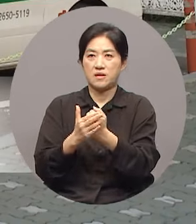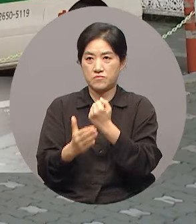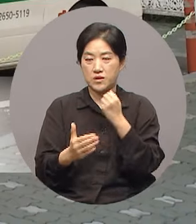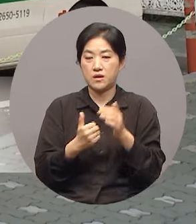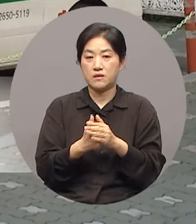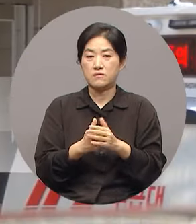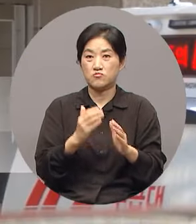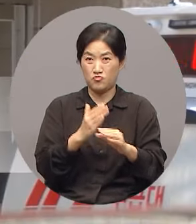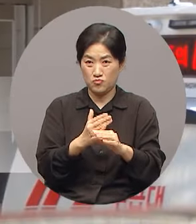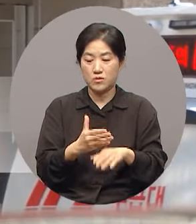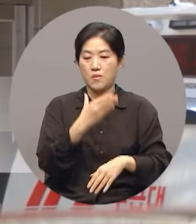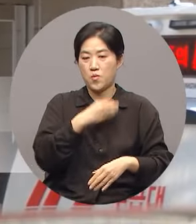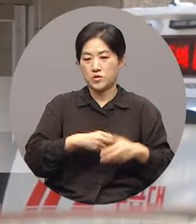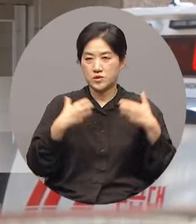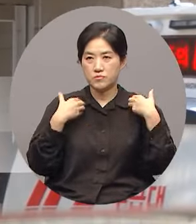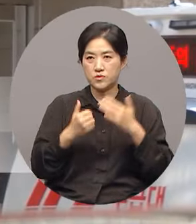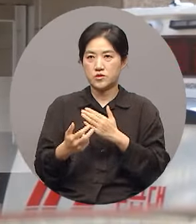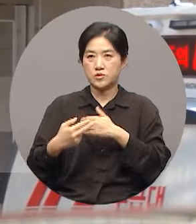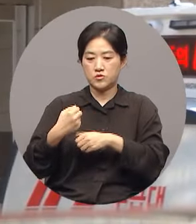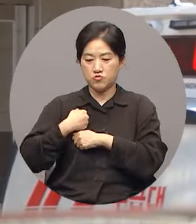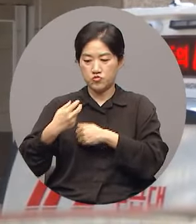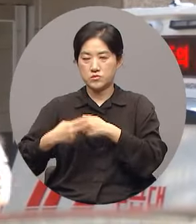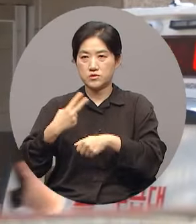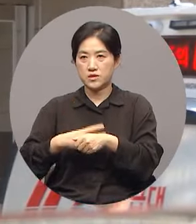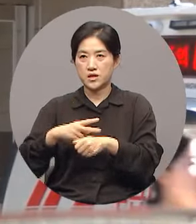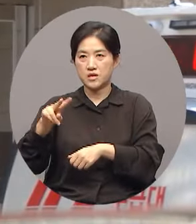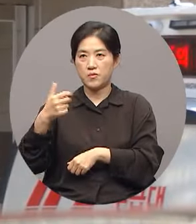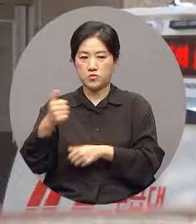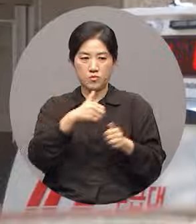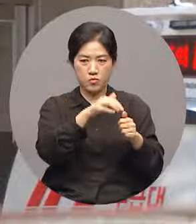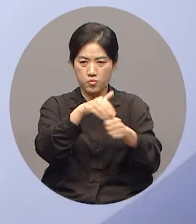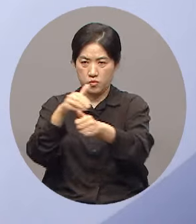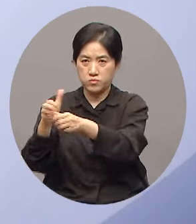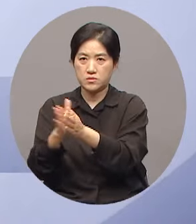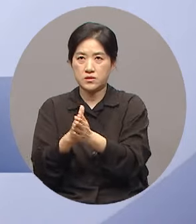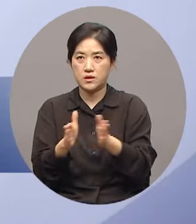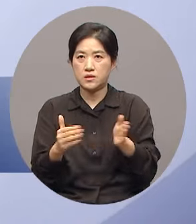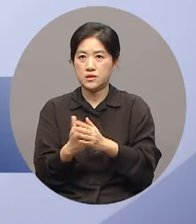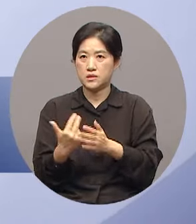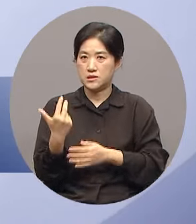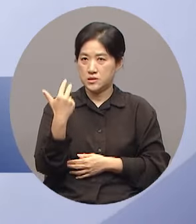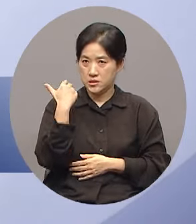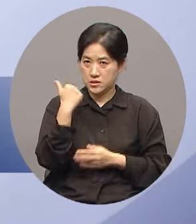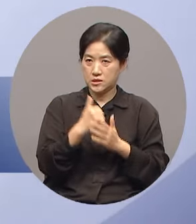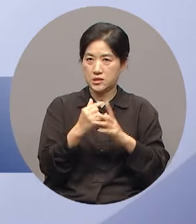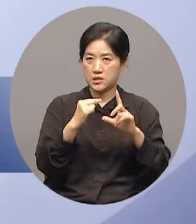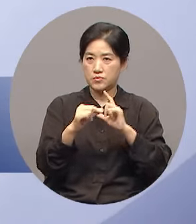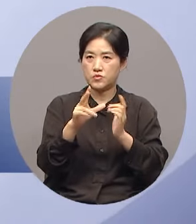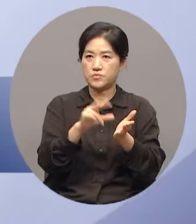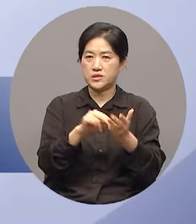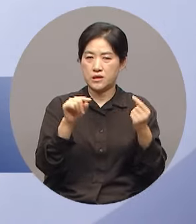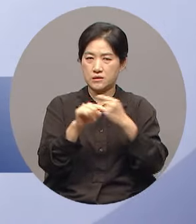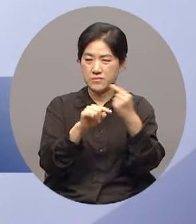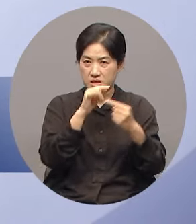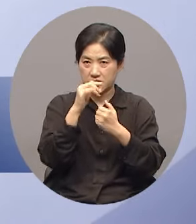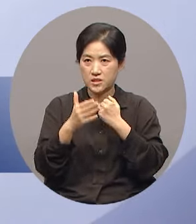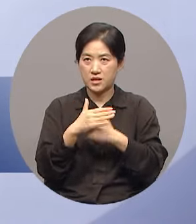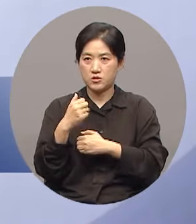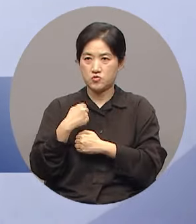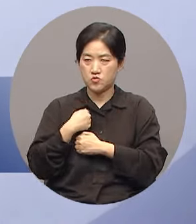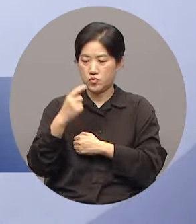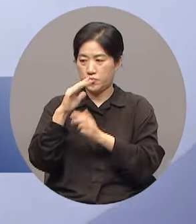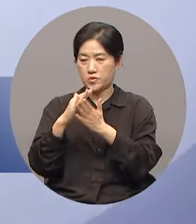복지부는 군관 250명의 파견을 시작했습니다 지난주에 일부 좀 문제들이 있어서 본인의